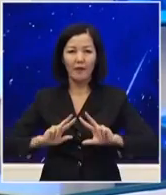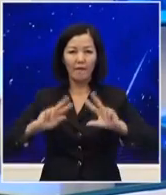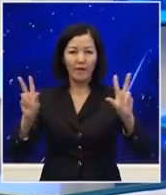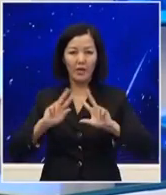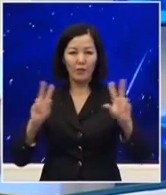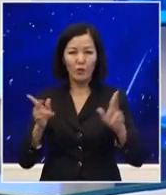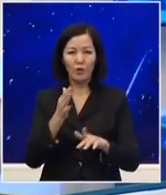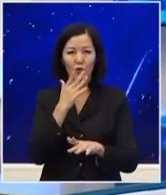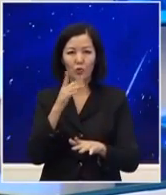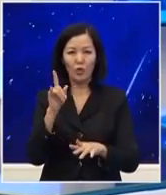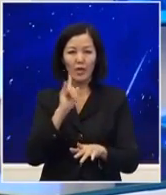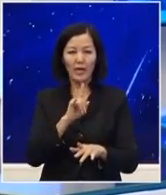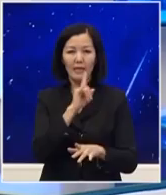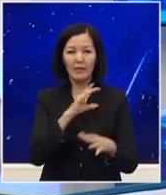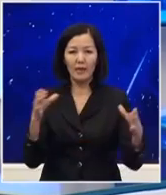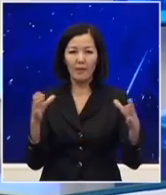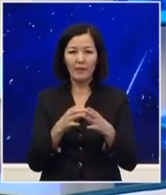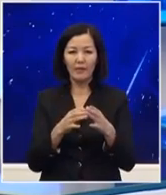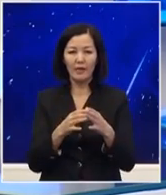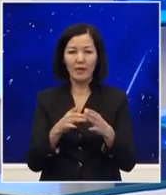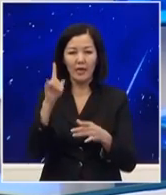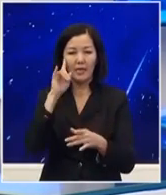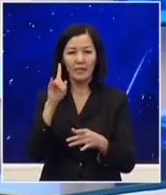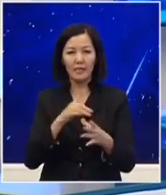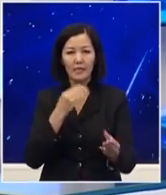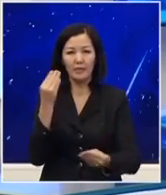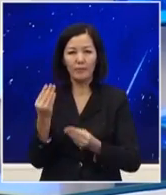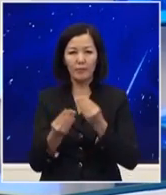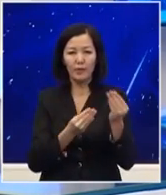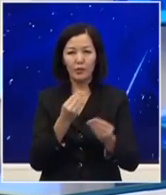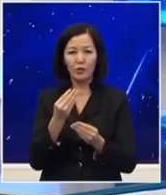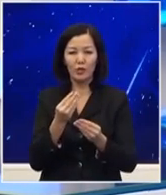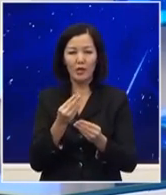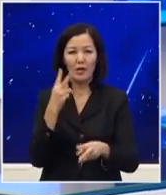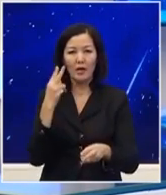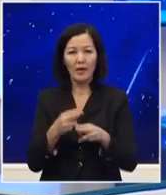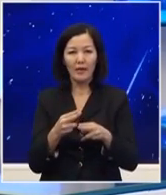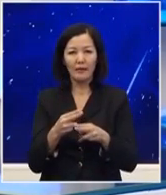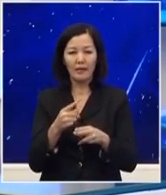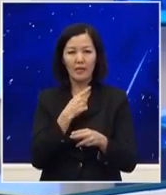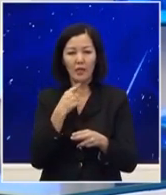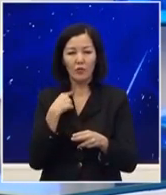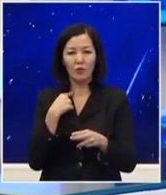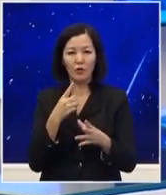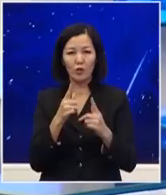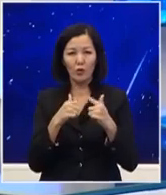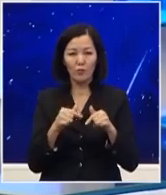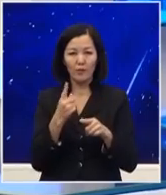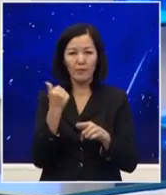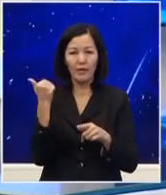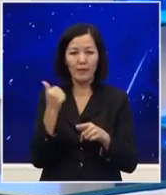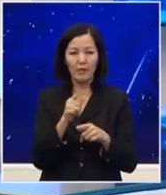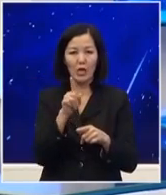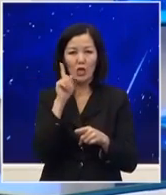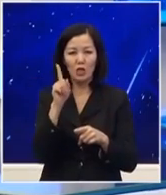Волейболдан ұлттық лигадағы әйелдер командасы арасында ел біріншілігінің бірінші туры аяқталды. Алғашқы кезең Талдықорғанда ұйымдастырылды. Апта бойы жастар